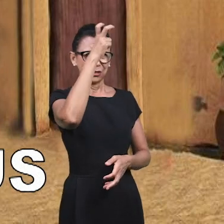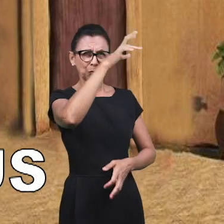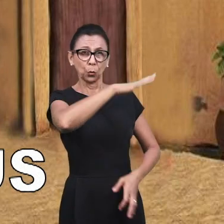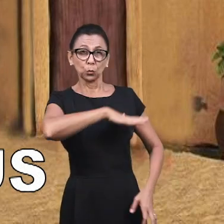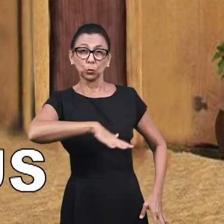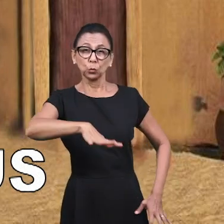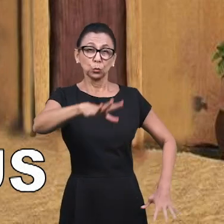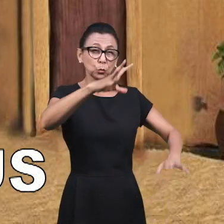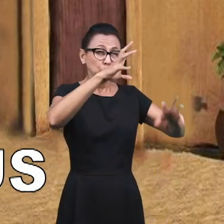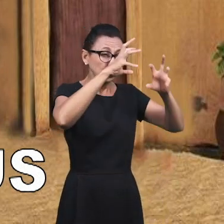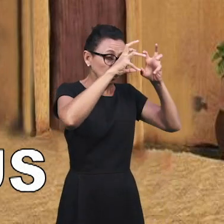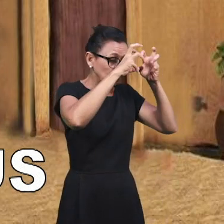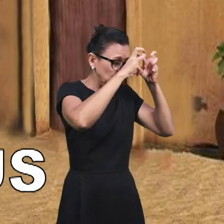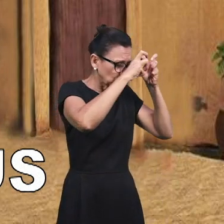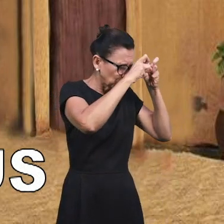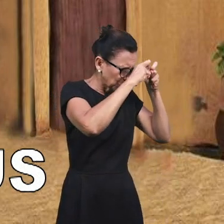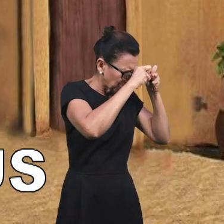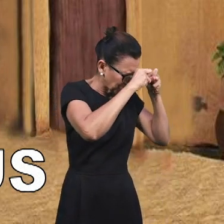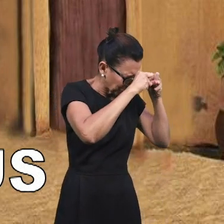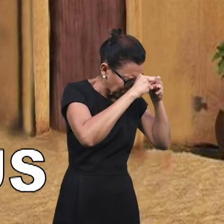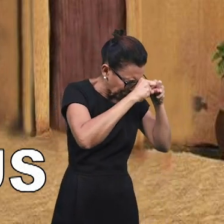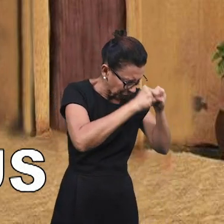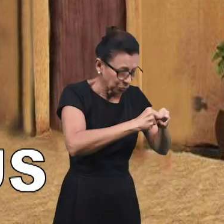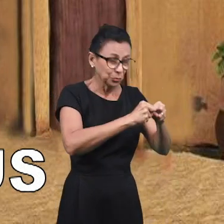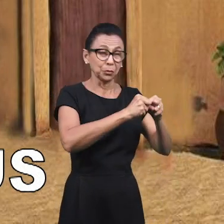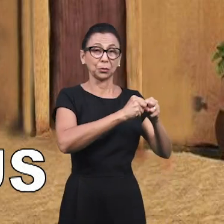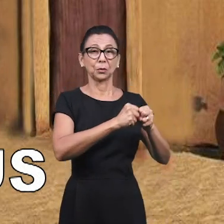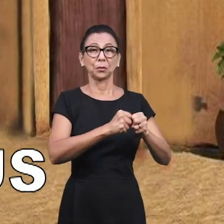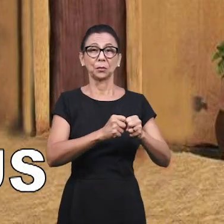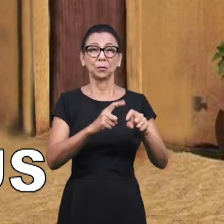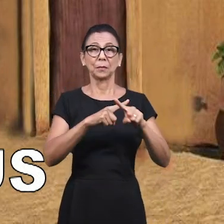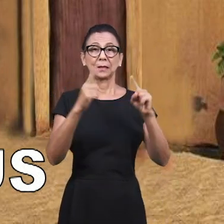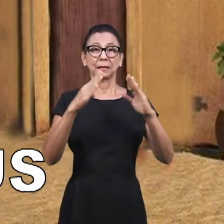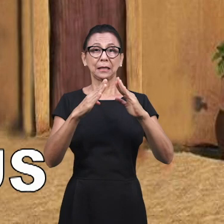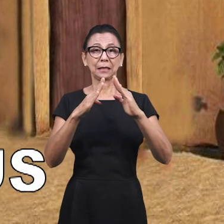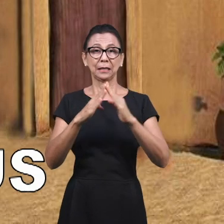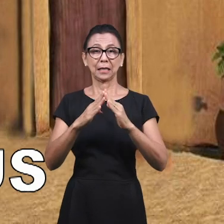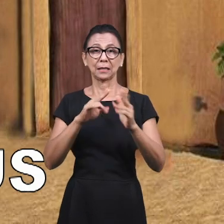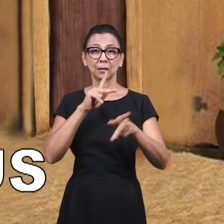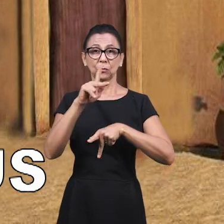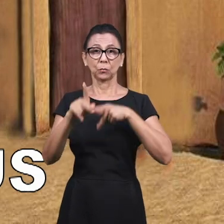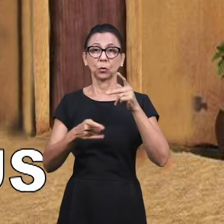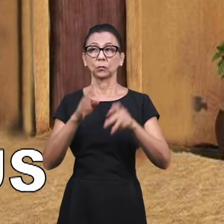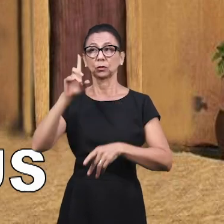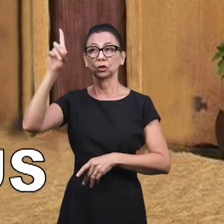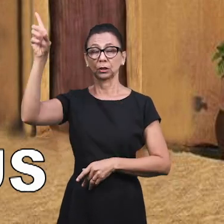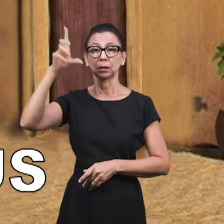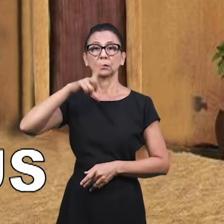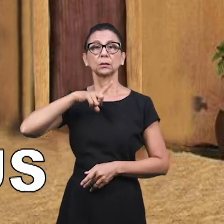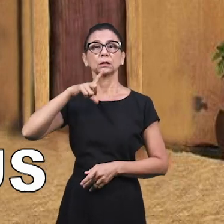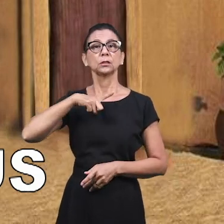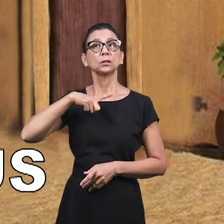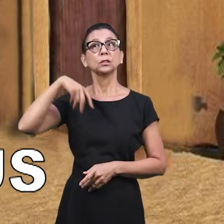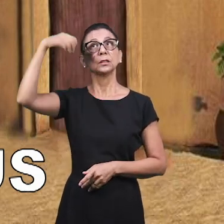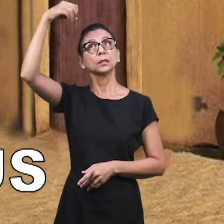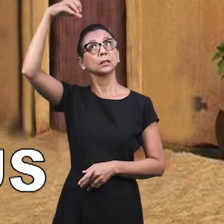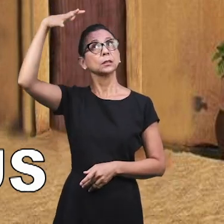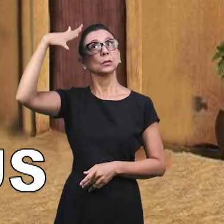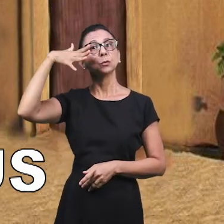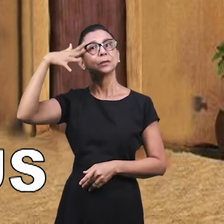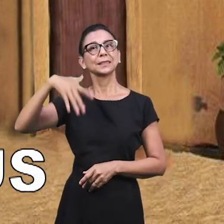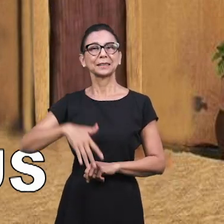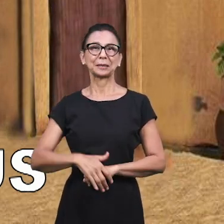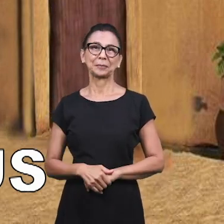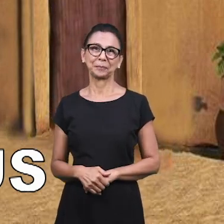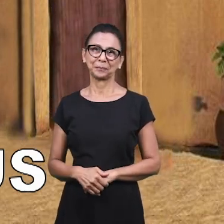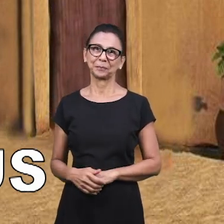maison des Hébreux, il y avait la lumière. Aujourd'hui, il n'est pas différent. Le monde, il est en ténèbres,